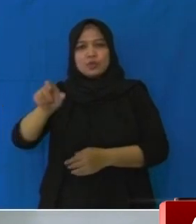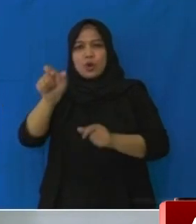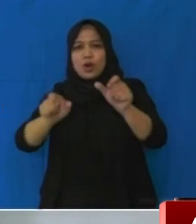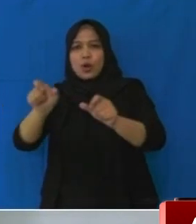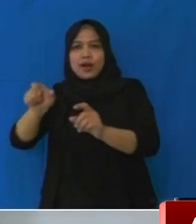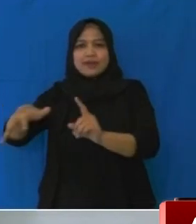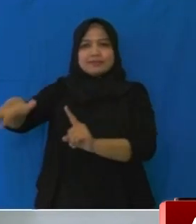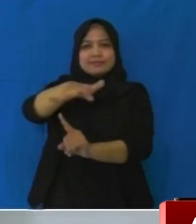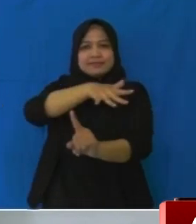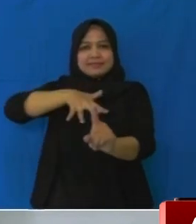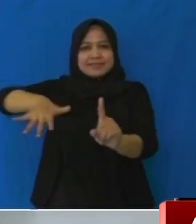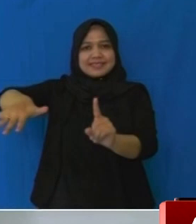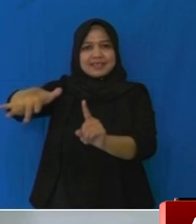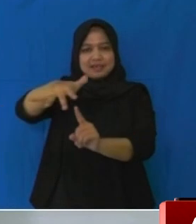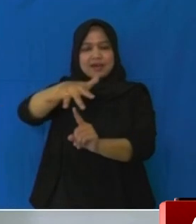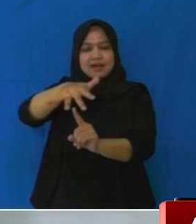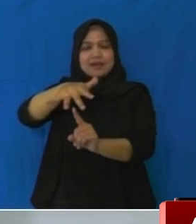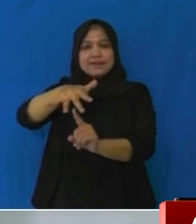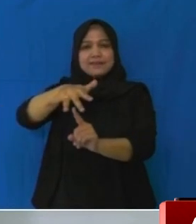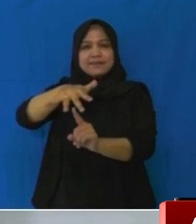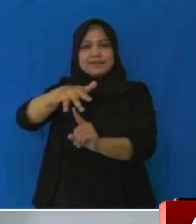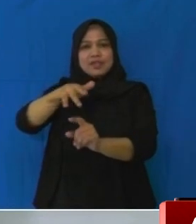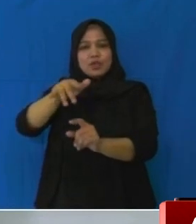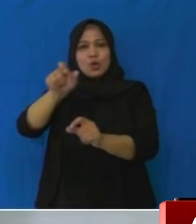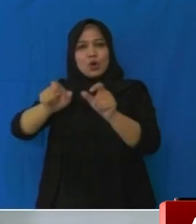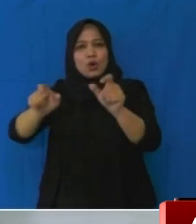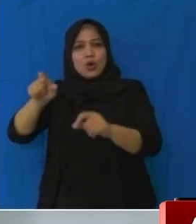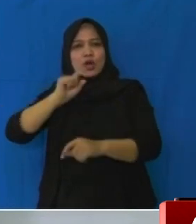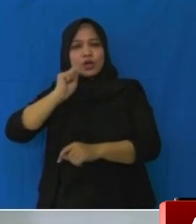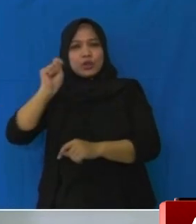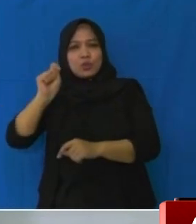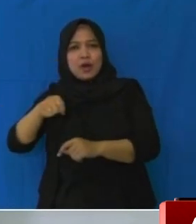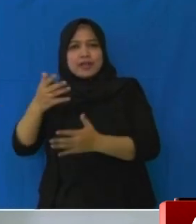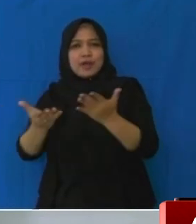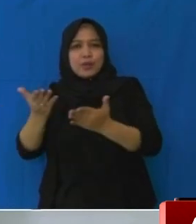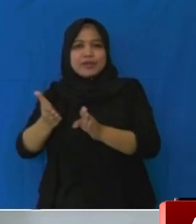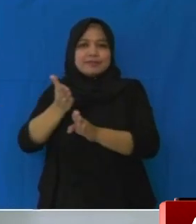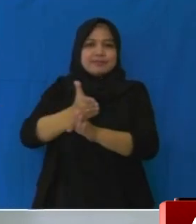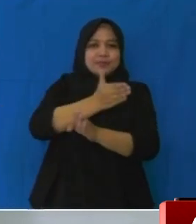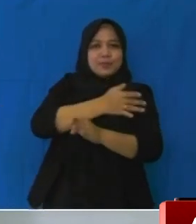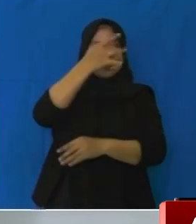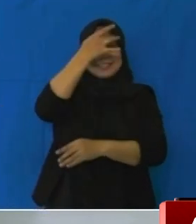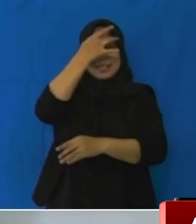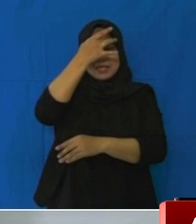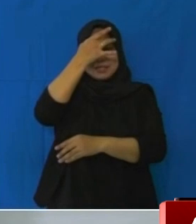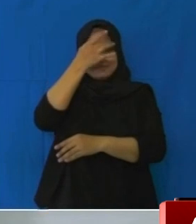di sekitar kita melindungi orang-orang tua dengan penyakit penyakit penyerta